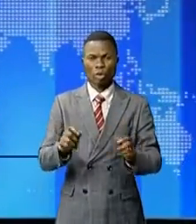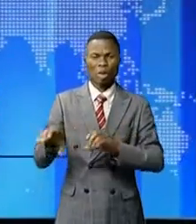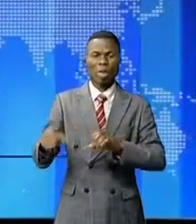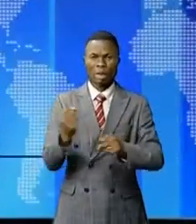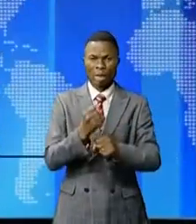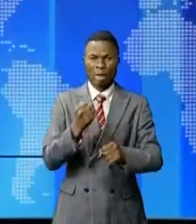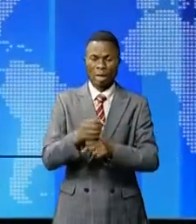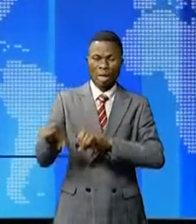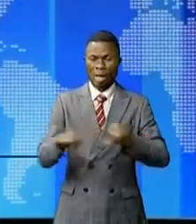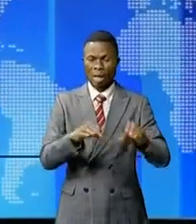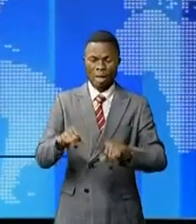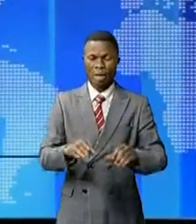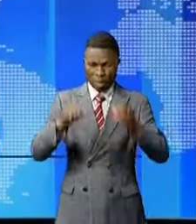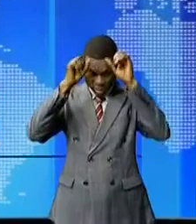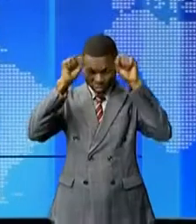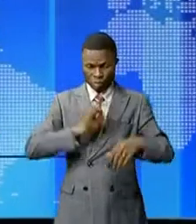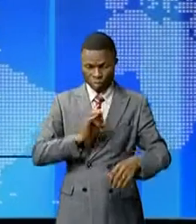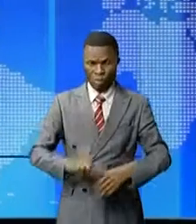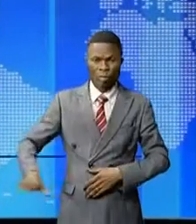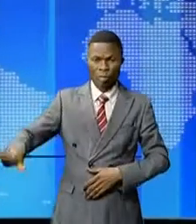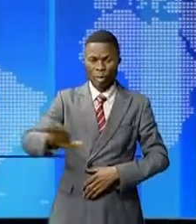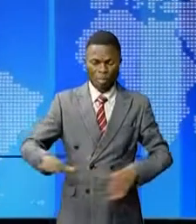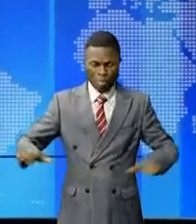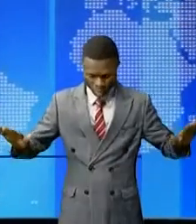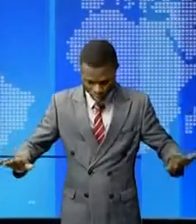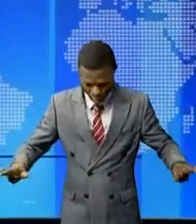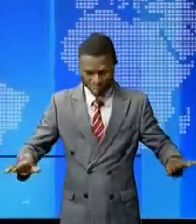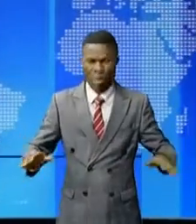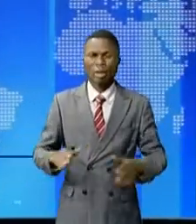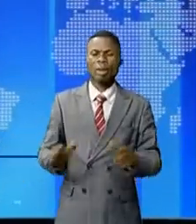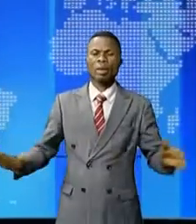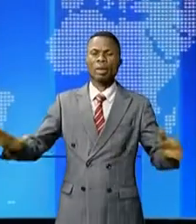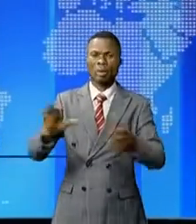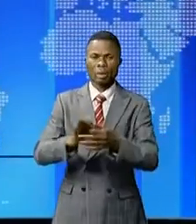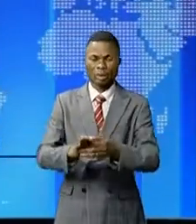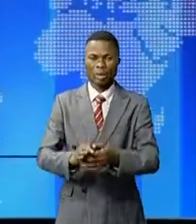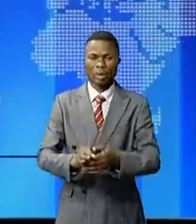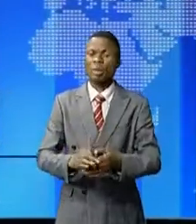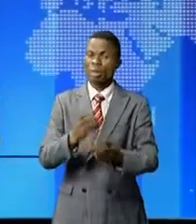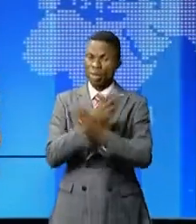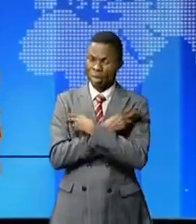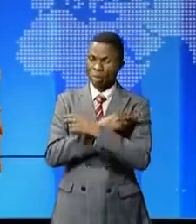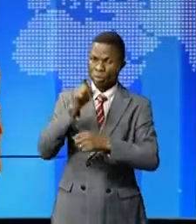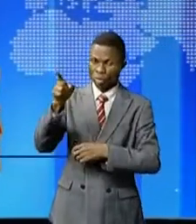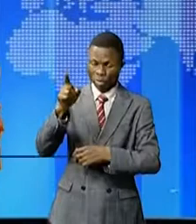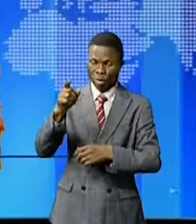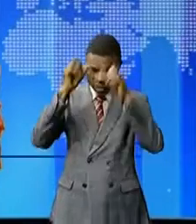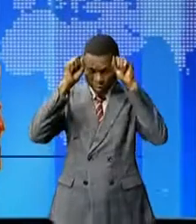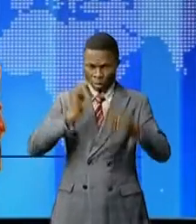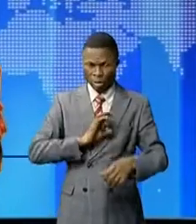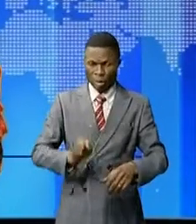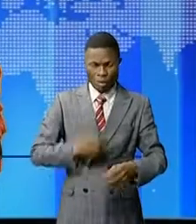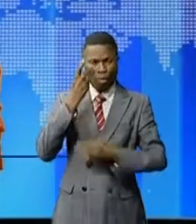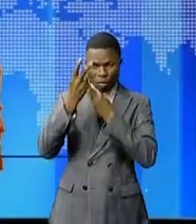chef de l'État aux Émirats arabes unis. Au terme de son séjour de travail, Félix-Antoine Tshisekedi Tshilombo a fait